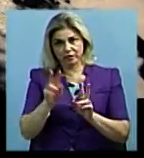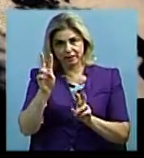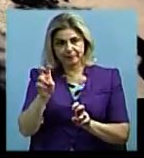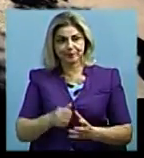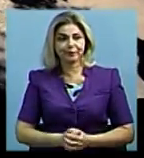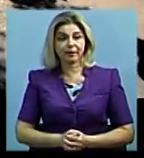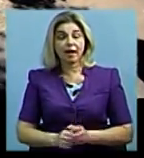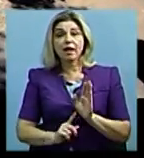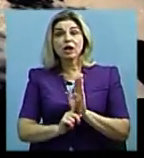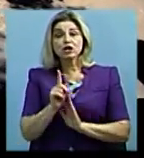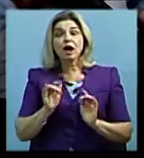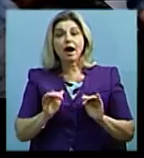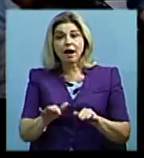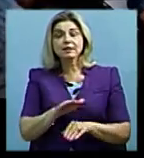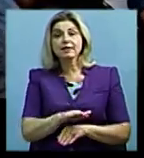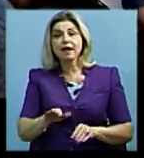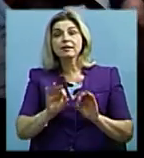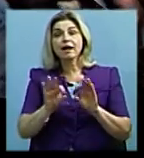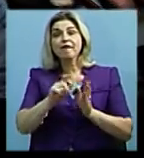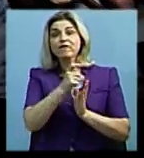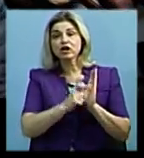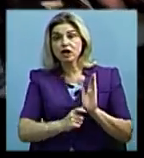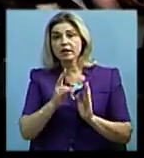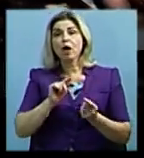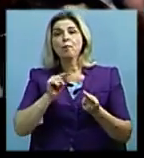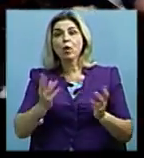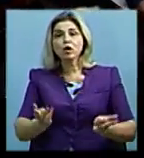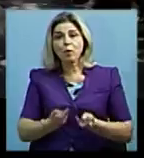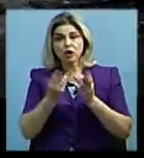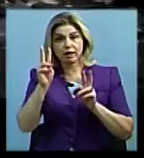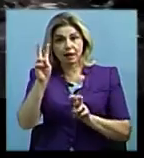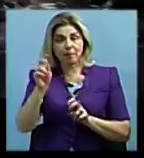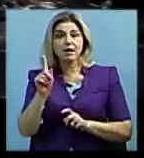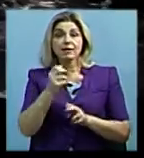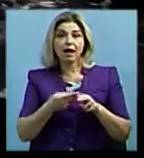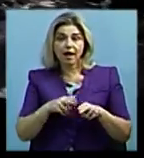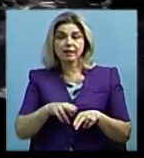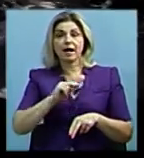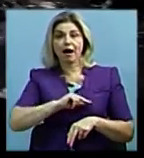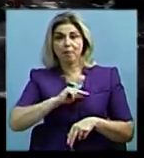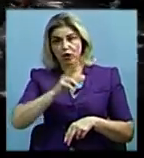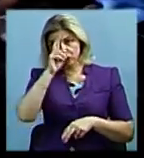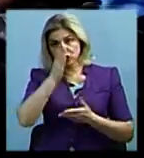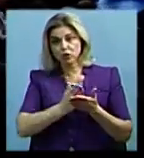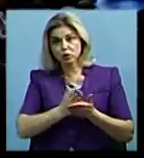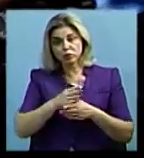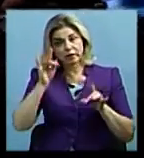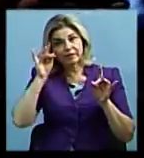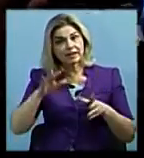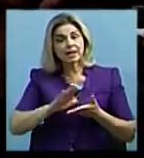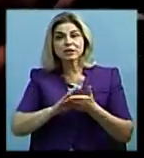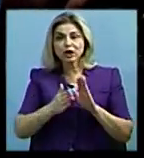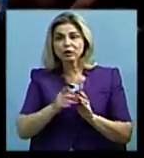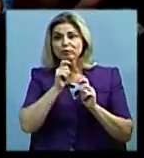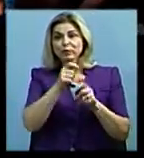На початку акції дітлахи розповідали вірші на протипожежну тематику, за що працівники Державної служби з надзвичайних ситуацій дарували